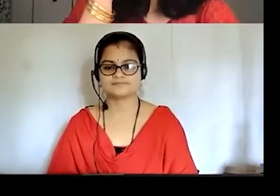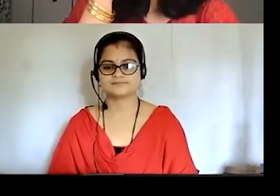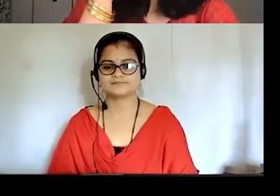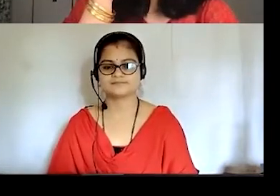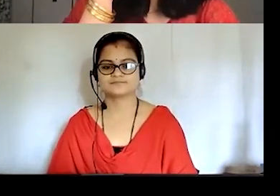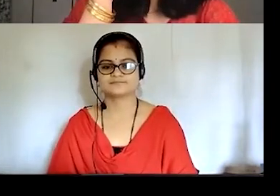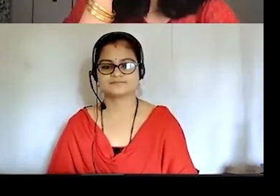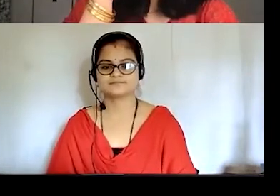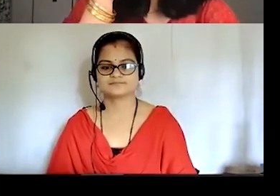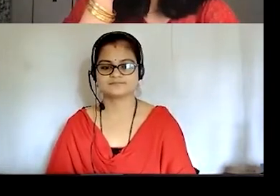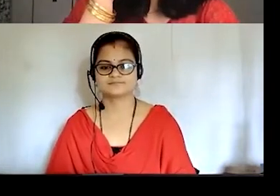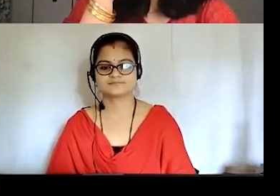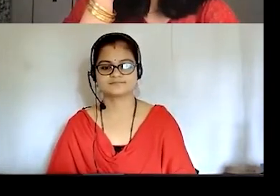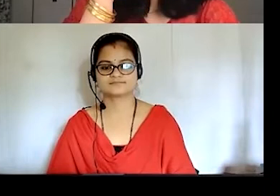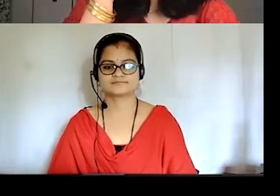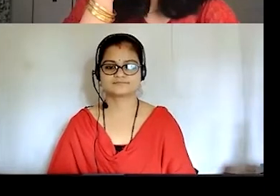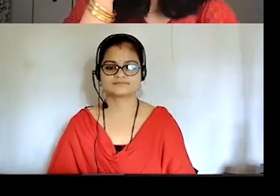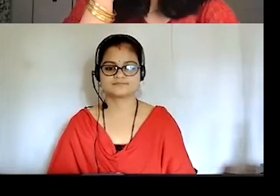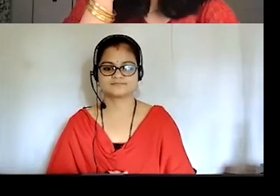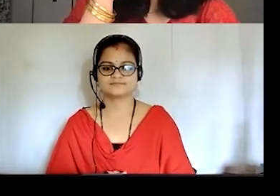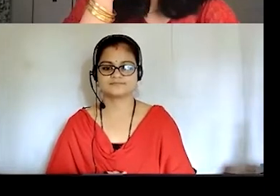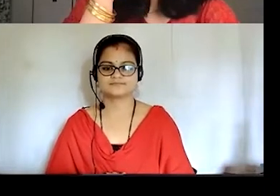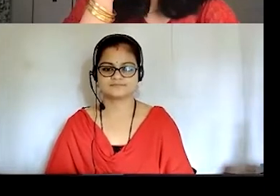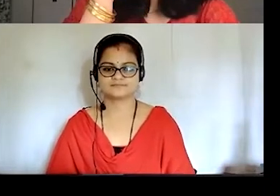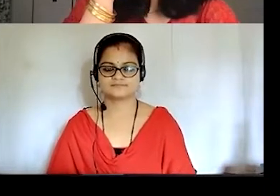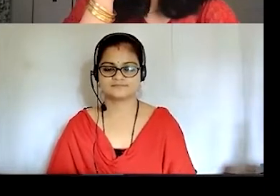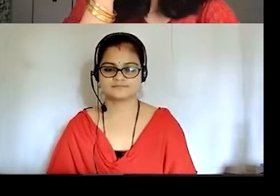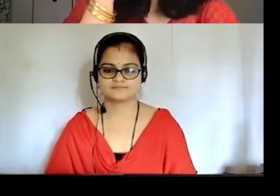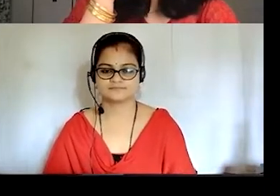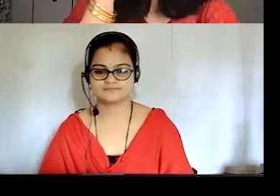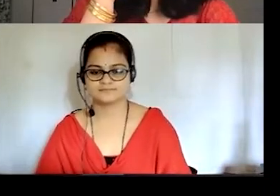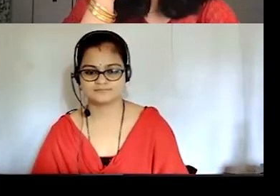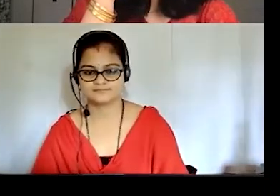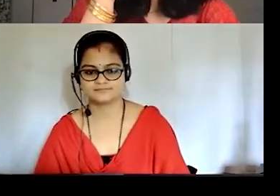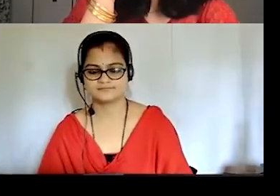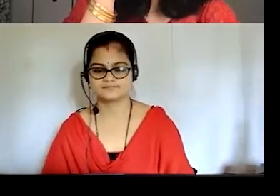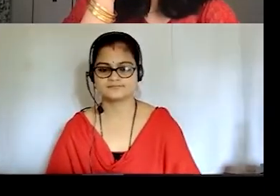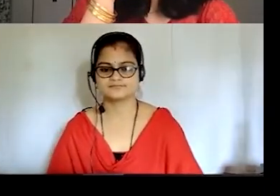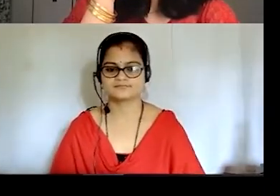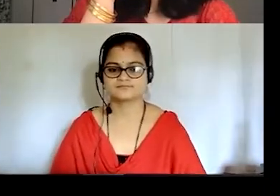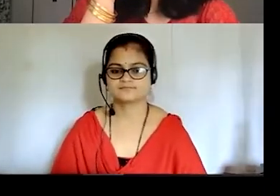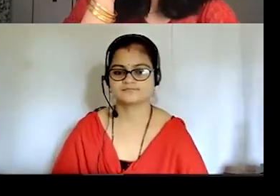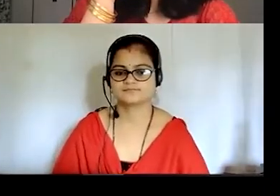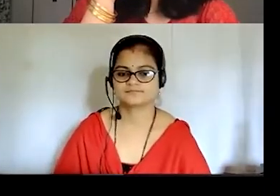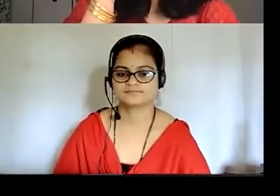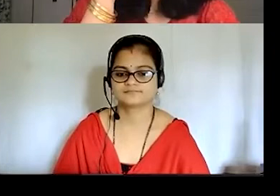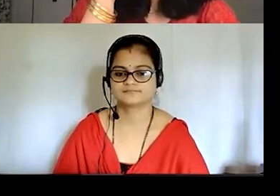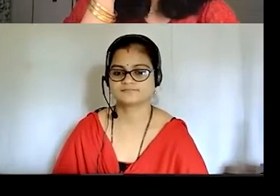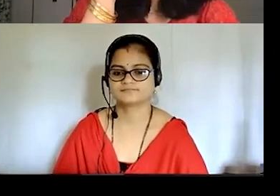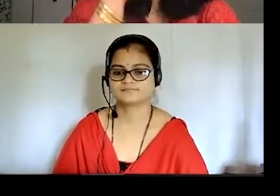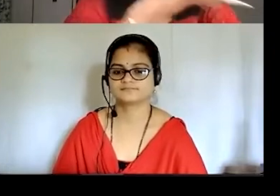घुंघरू साजी सिंगार बांधी पग घुंघरू लोक